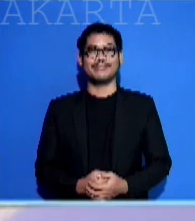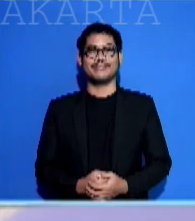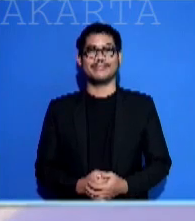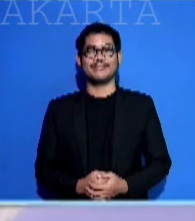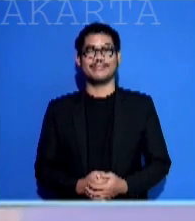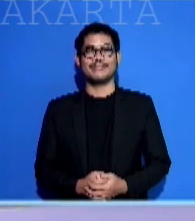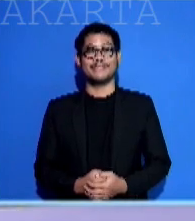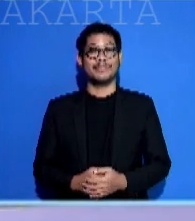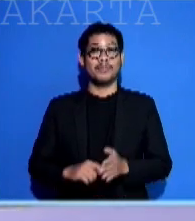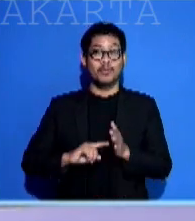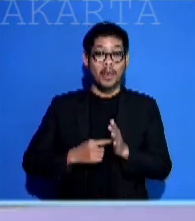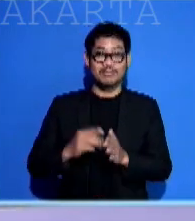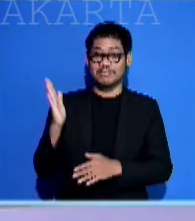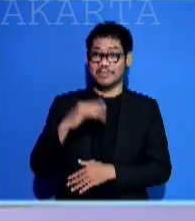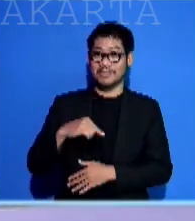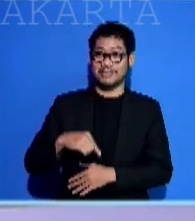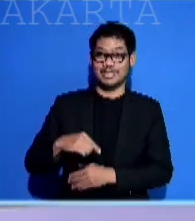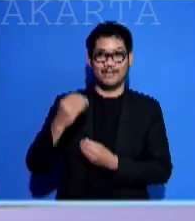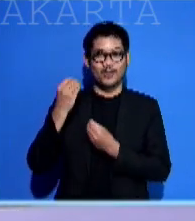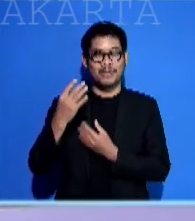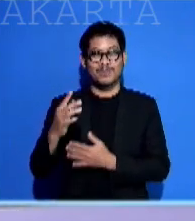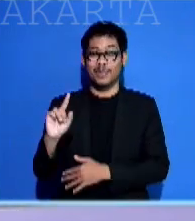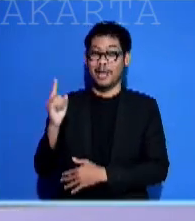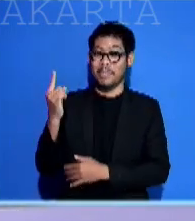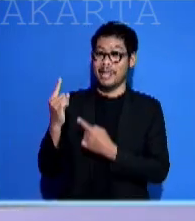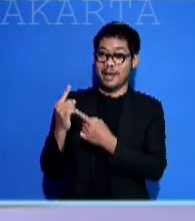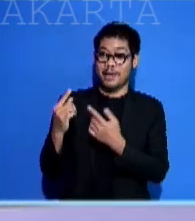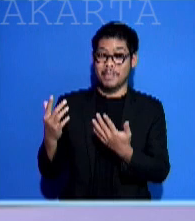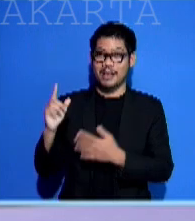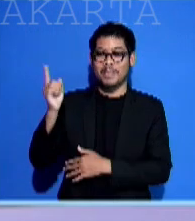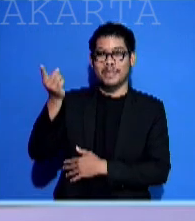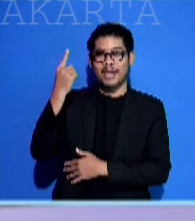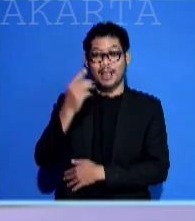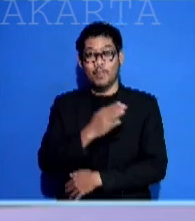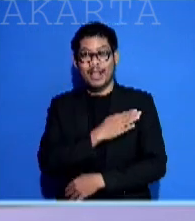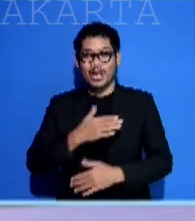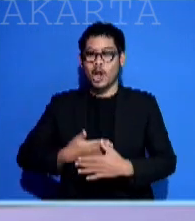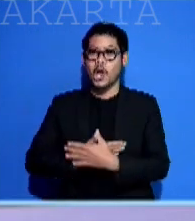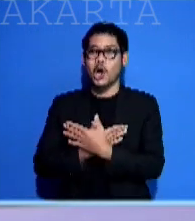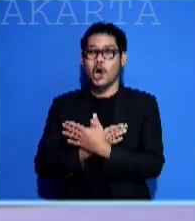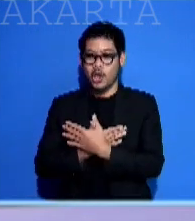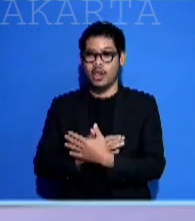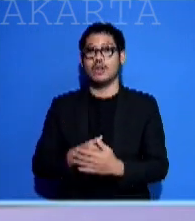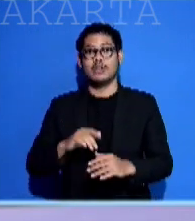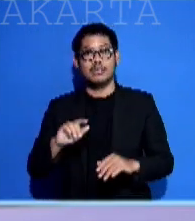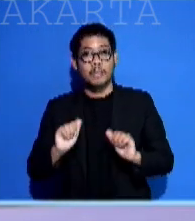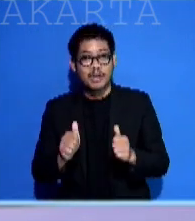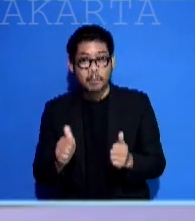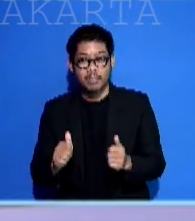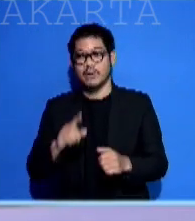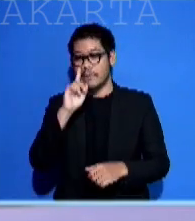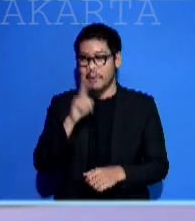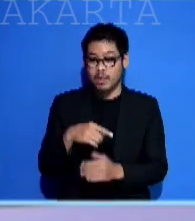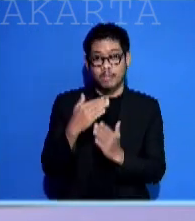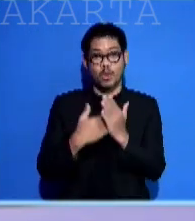kita awali Jogja hari ini dengan informasi pertama saudara Pemerintah Kabupaten Gunung Kidul segera menyiapkan peraturan daerah baru